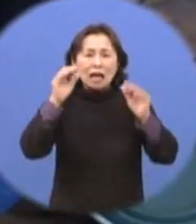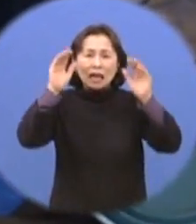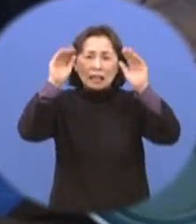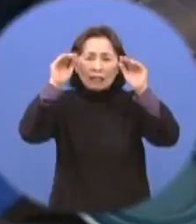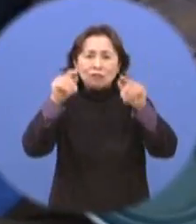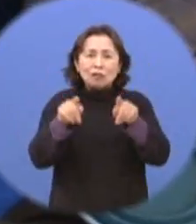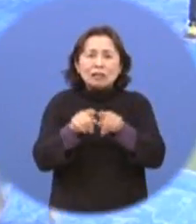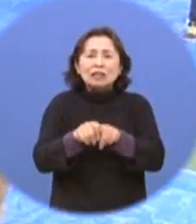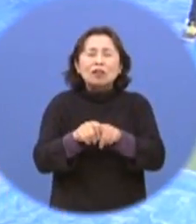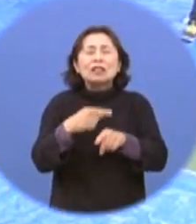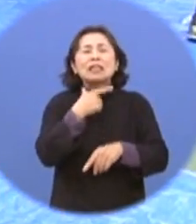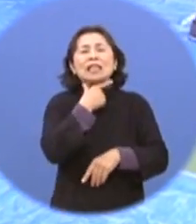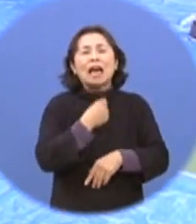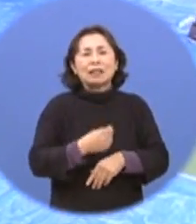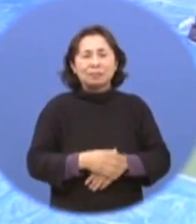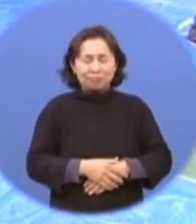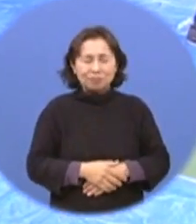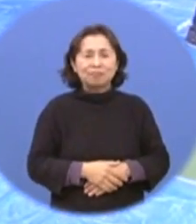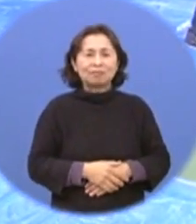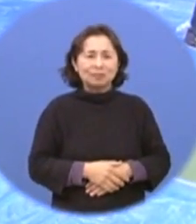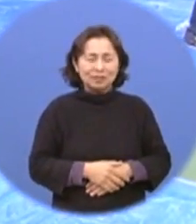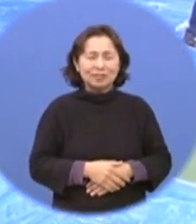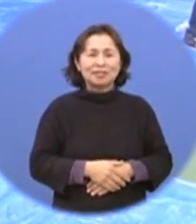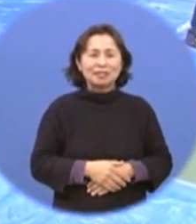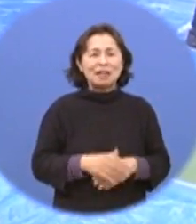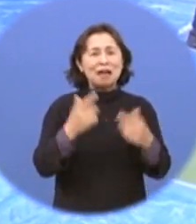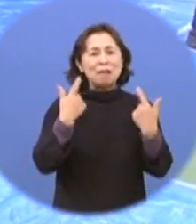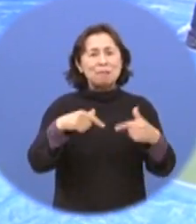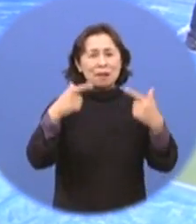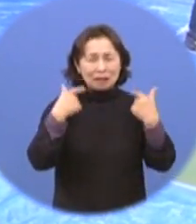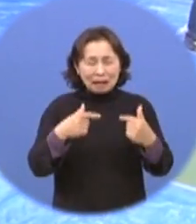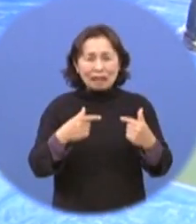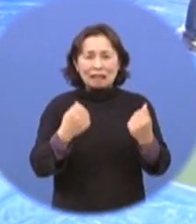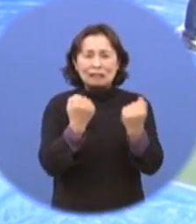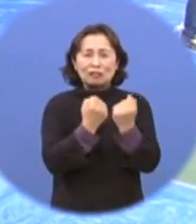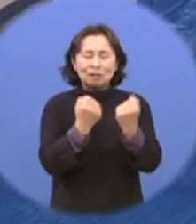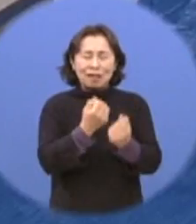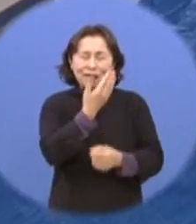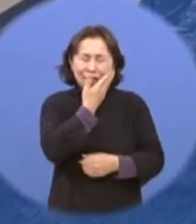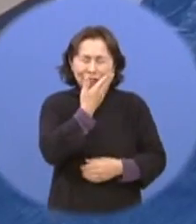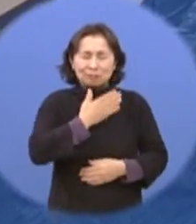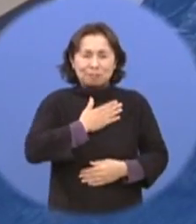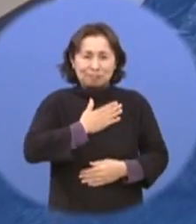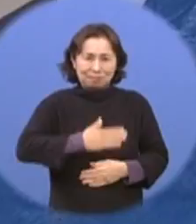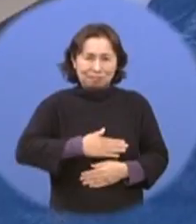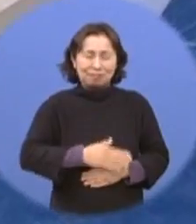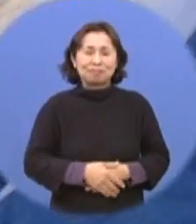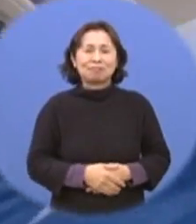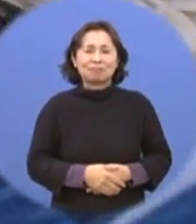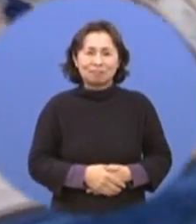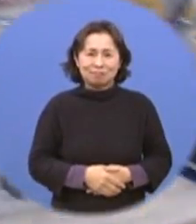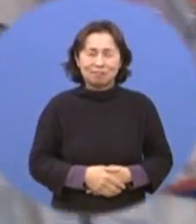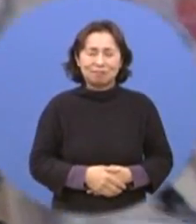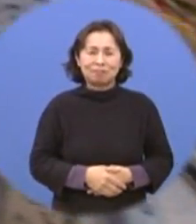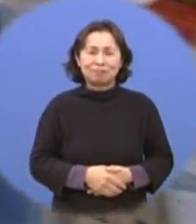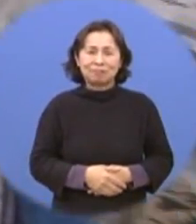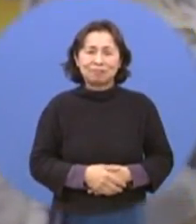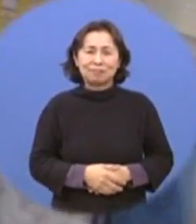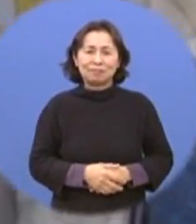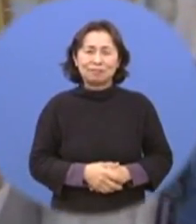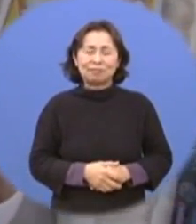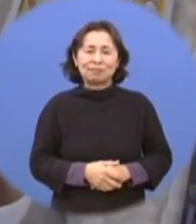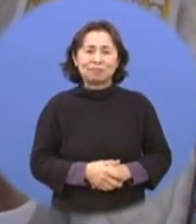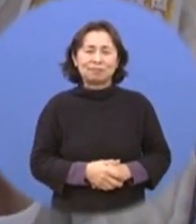ます日々のしつけが大切だなと思いましたんまあじっ小さいどこ風